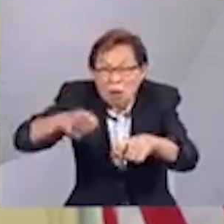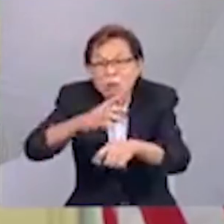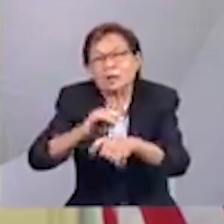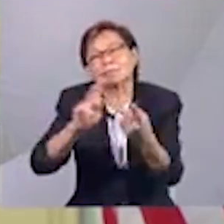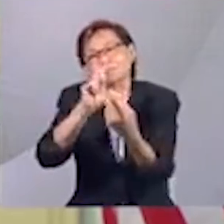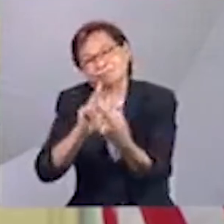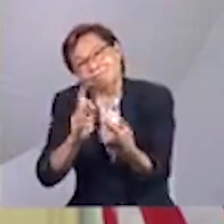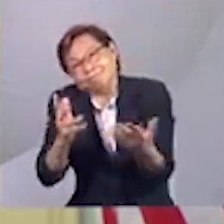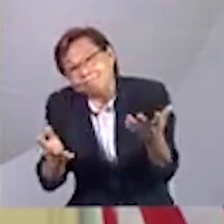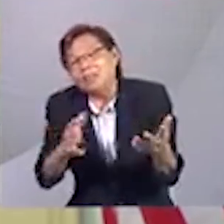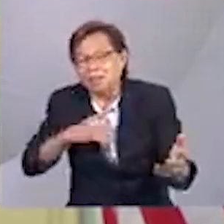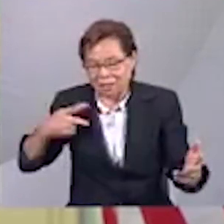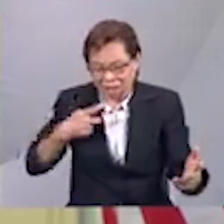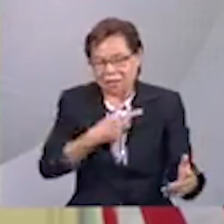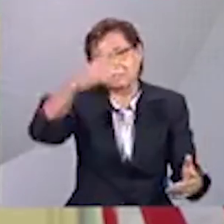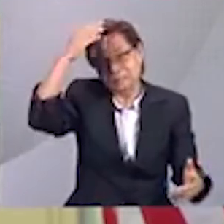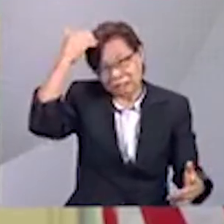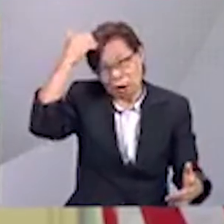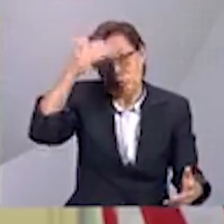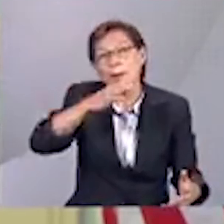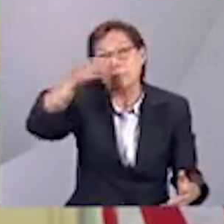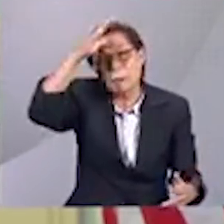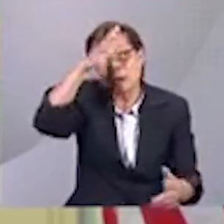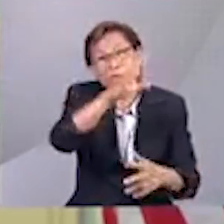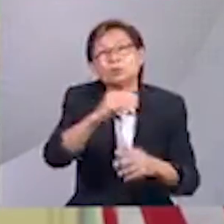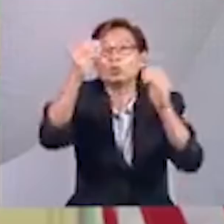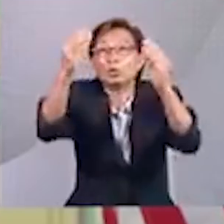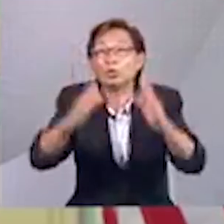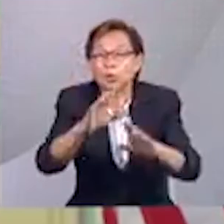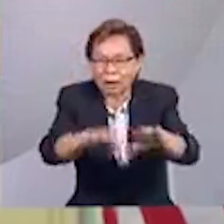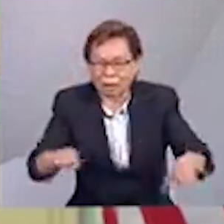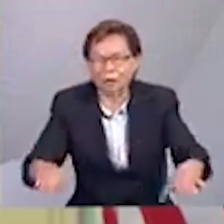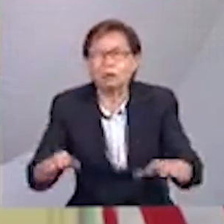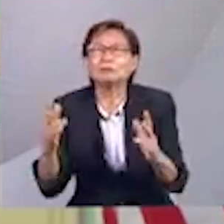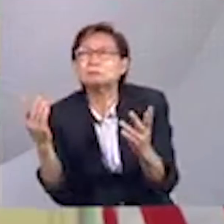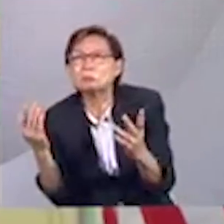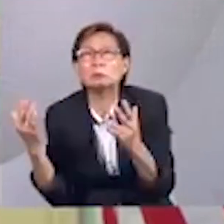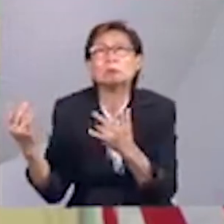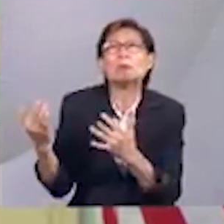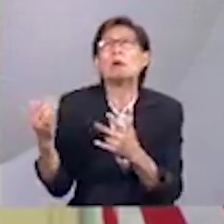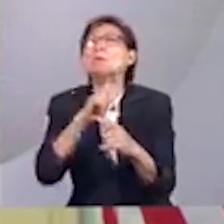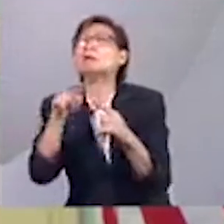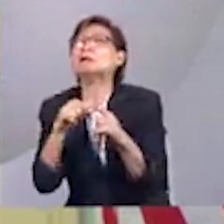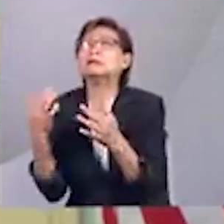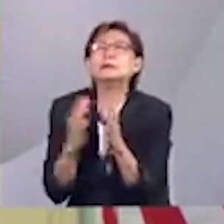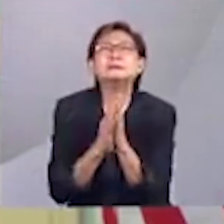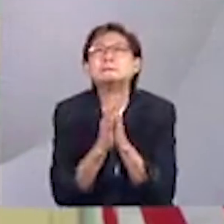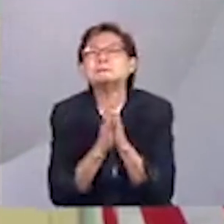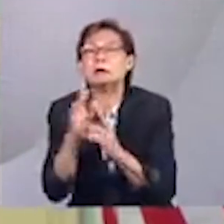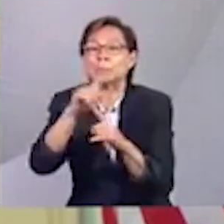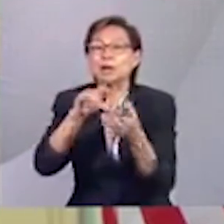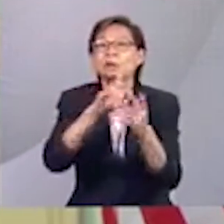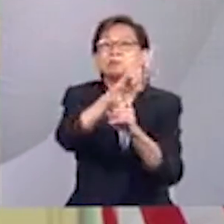Kami sedar ibu bapa, guru dan anak-anak ternanti-nanti bilakah